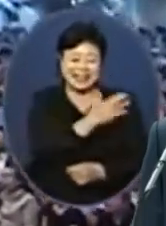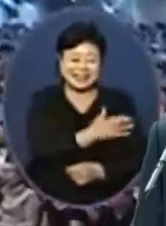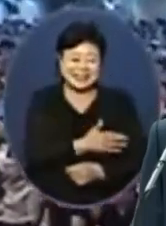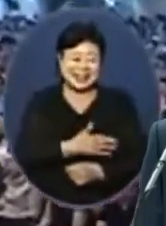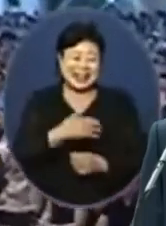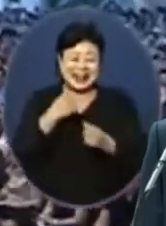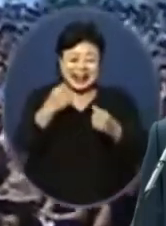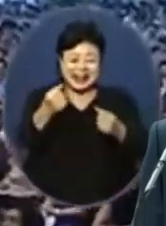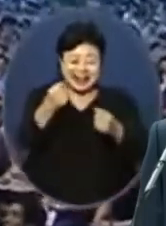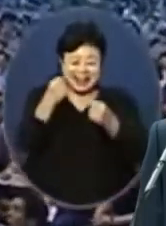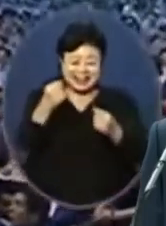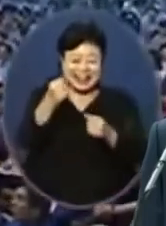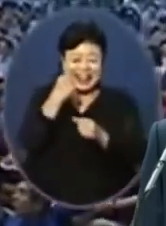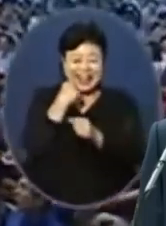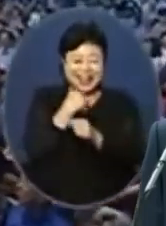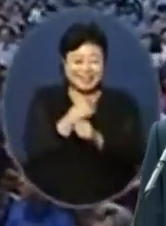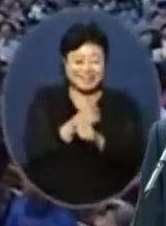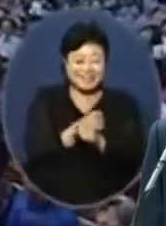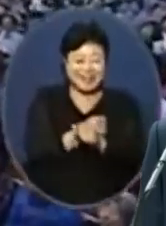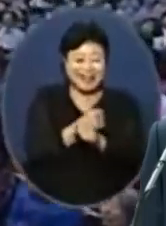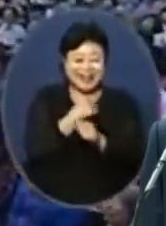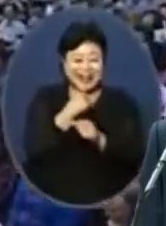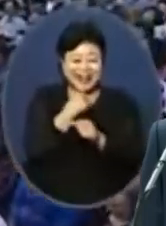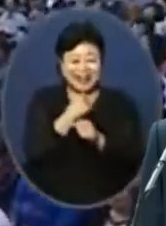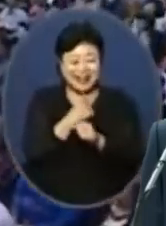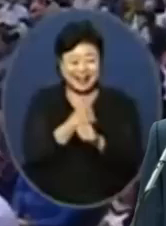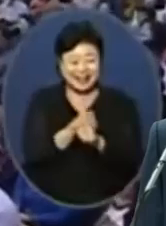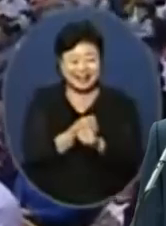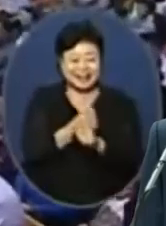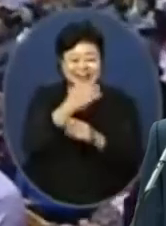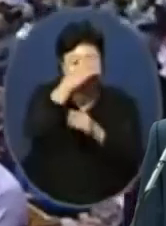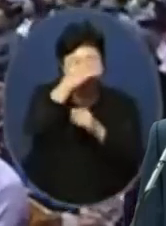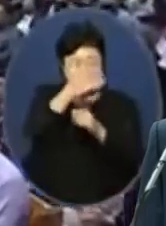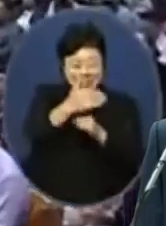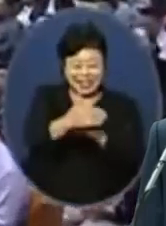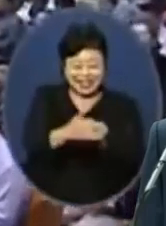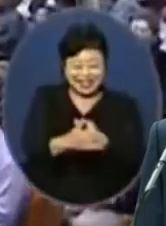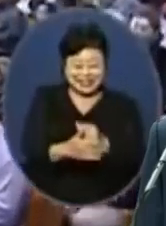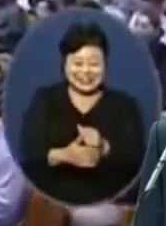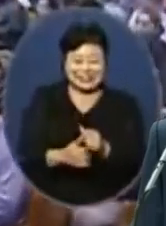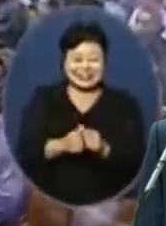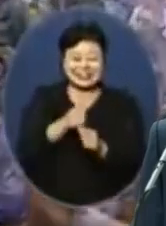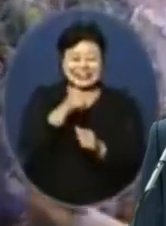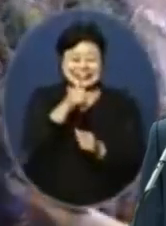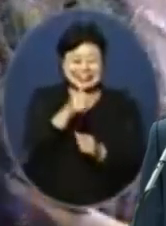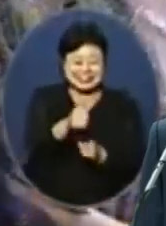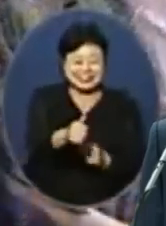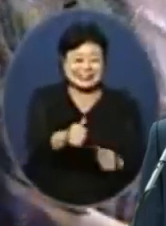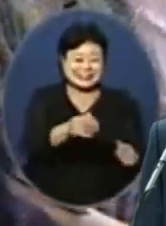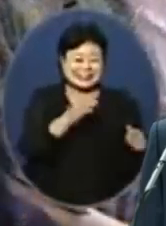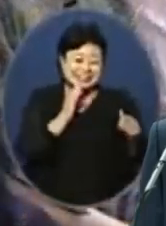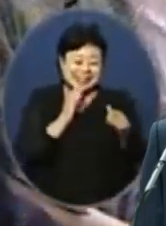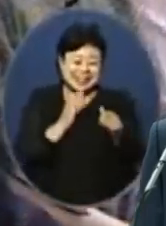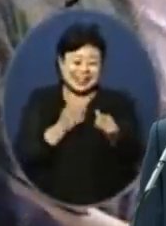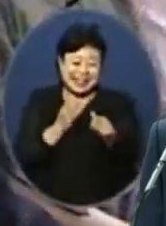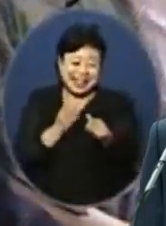범사에 잘 되고 간 건